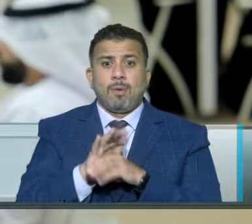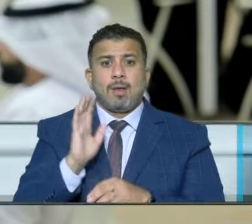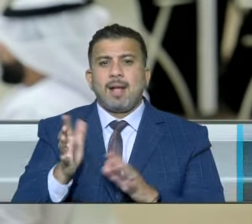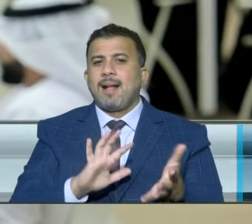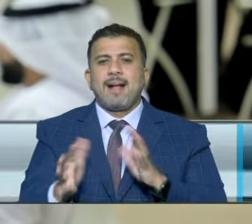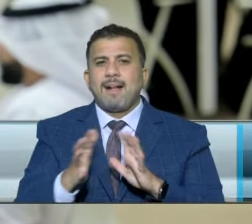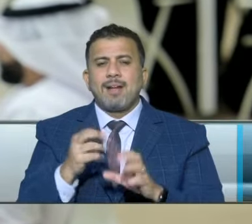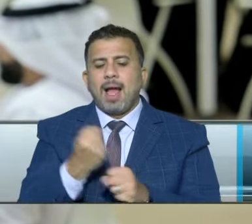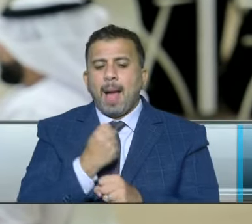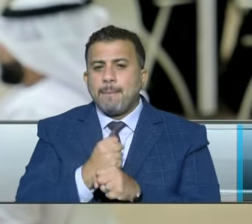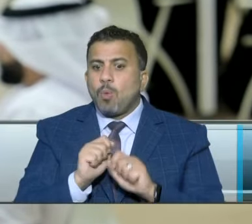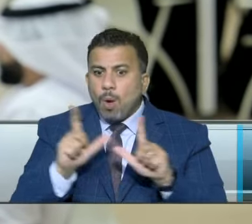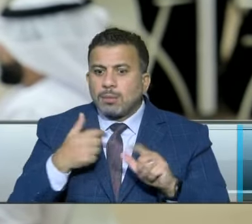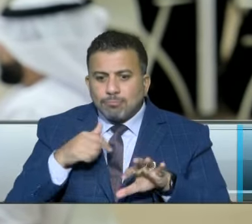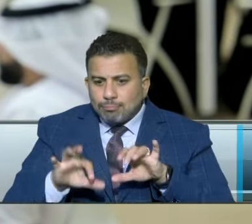آلية التطبيق العملي